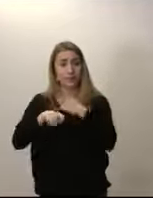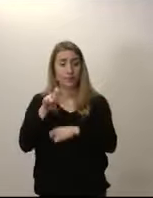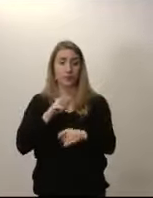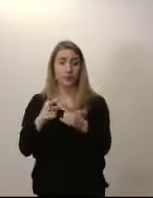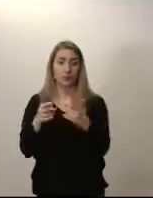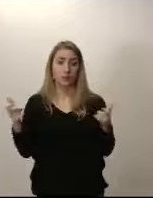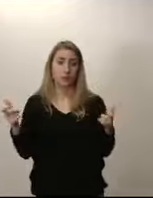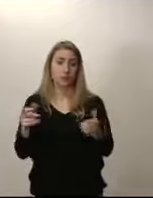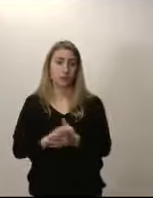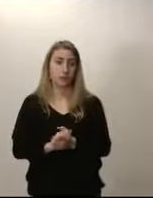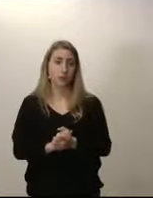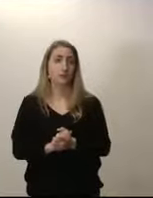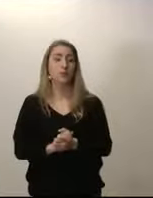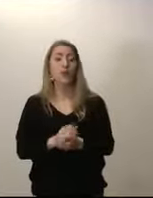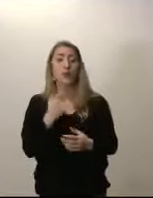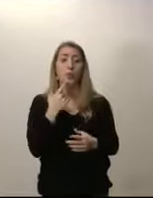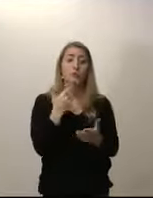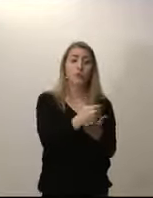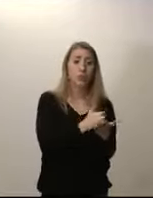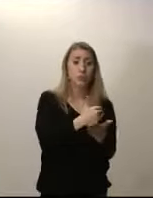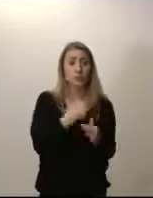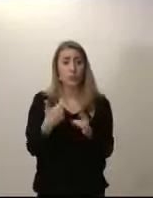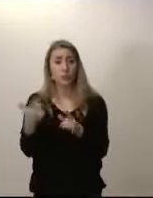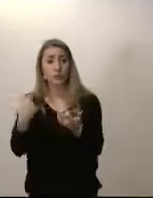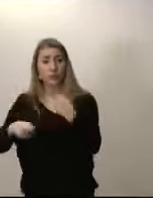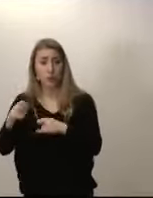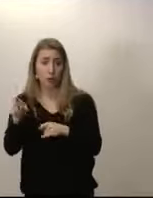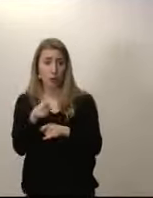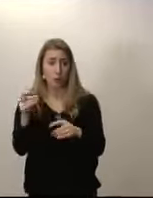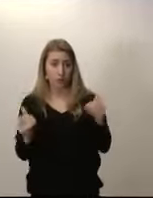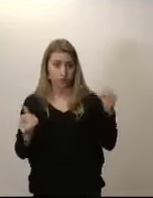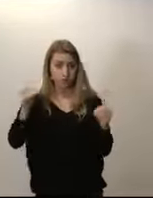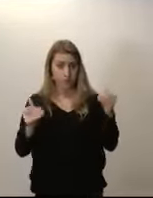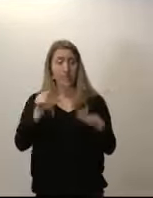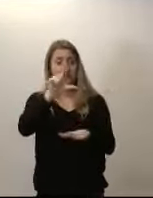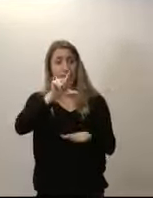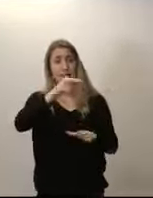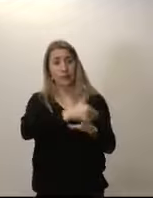fait pas le total. Les recettes et les dépenses de fonctionnement s'équilibrent à